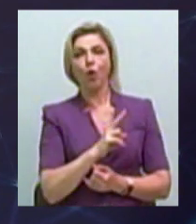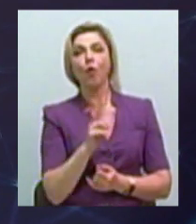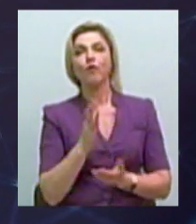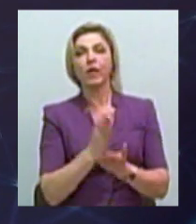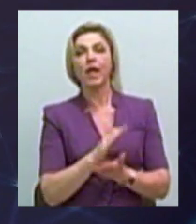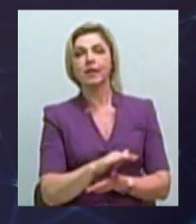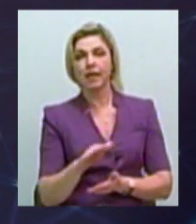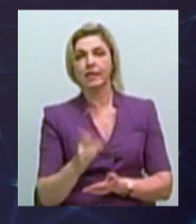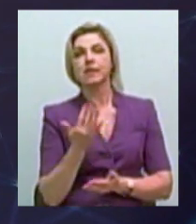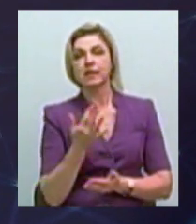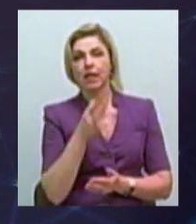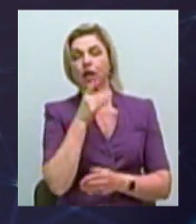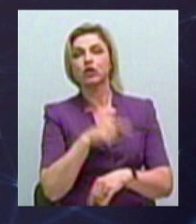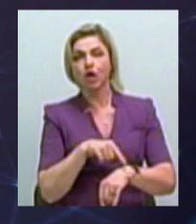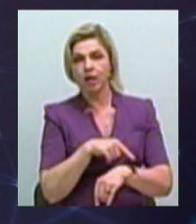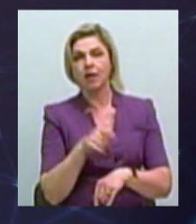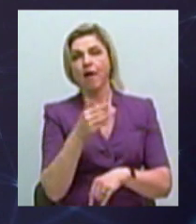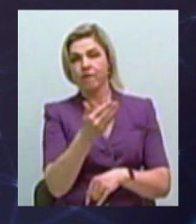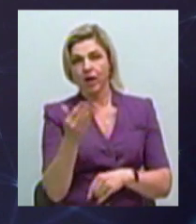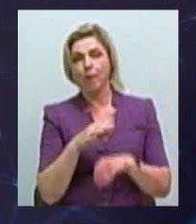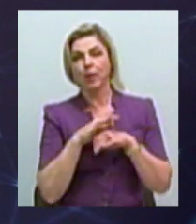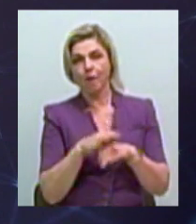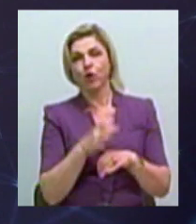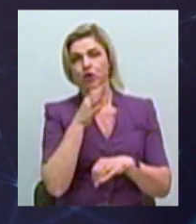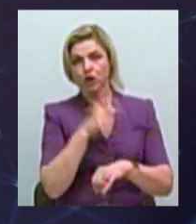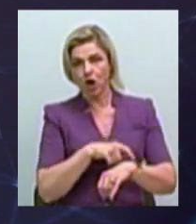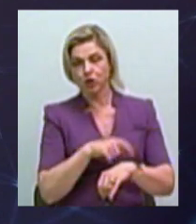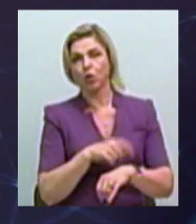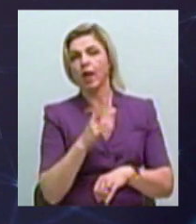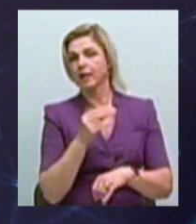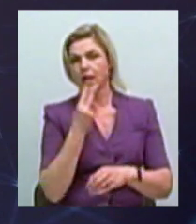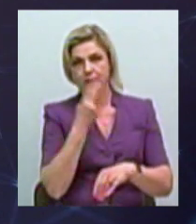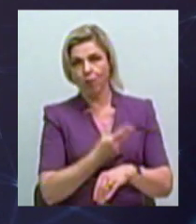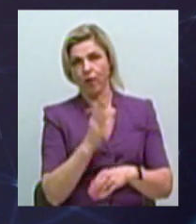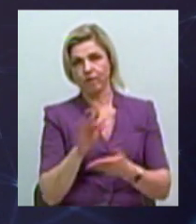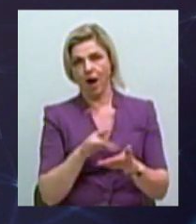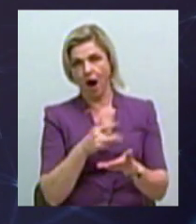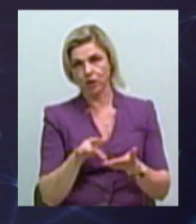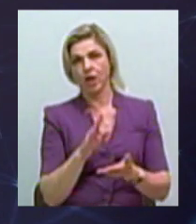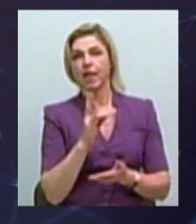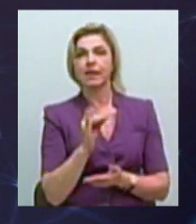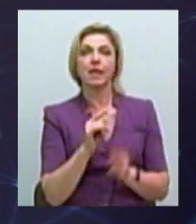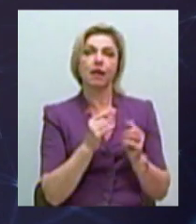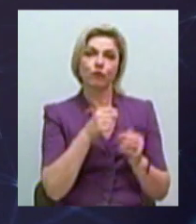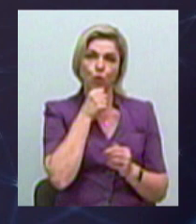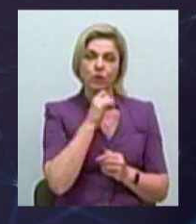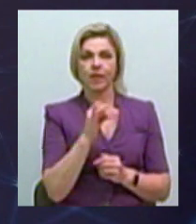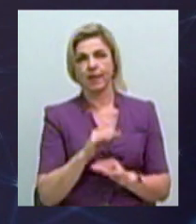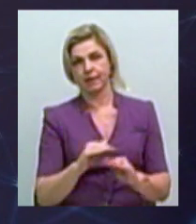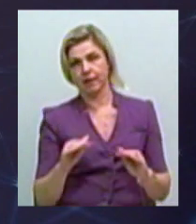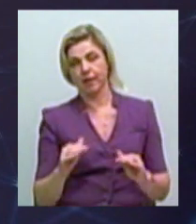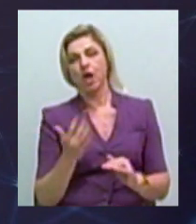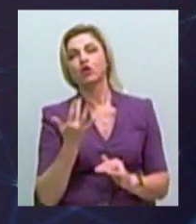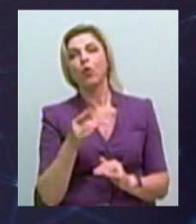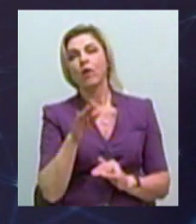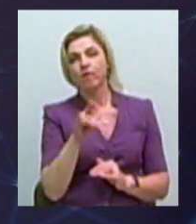діти, скільки ви проводите зі своїми дітьми часу, не заглядаючи у гаджети, ані ви, ані дитина. Скільки ви гуляєте на